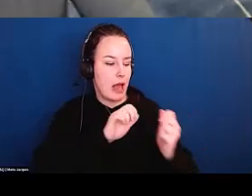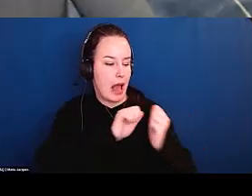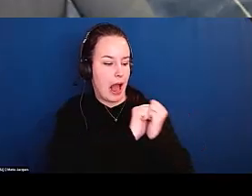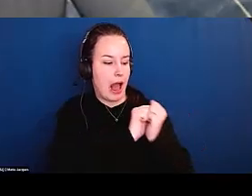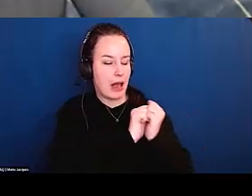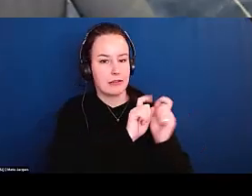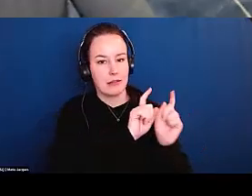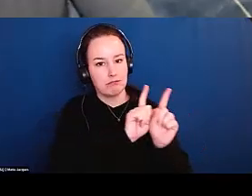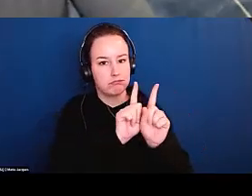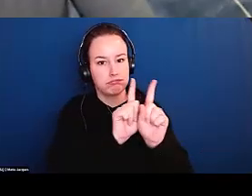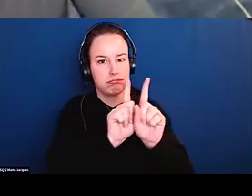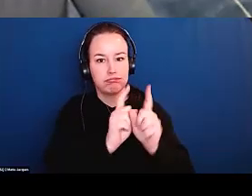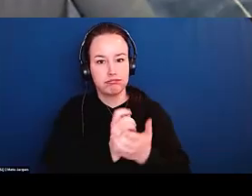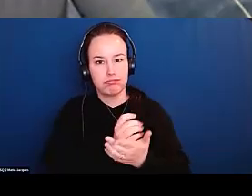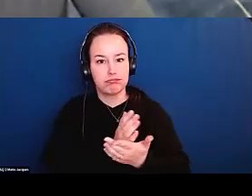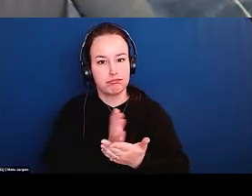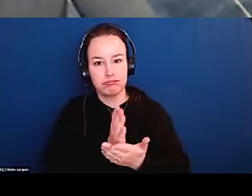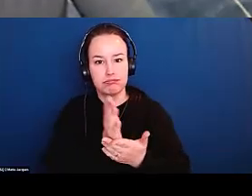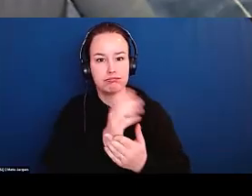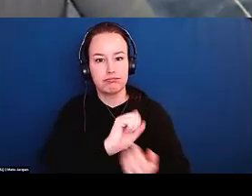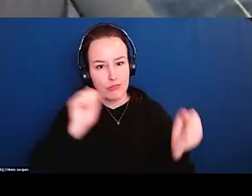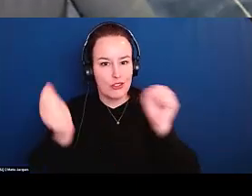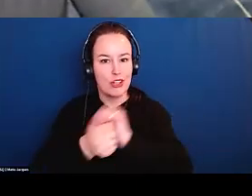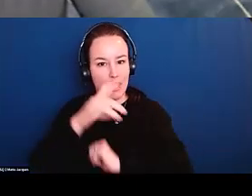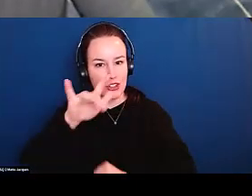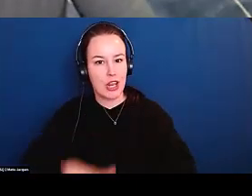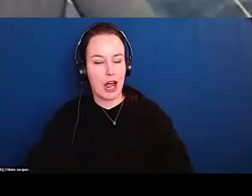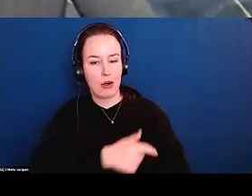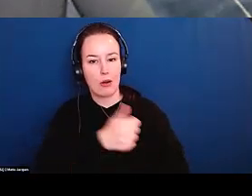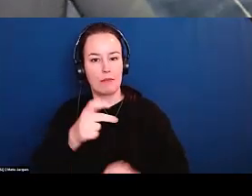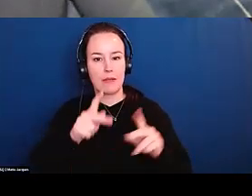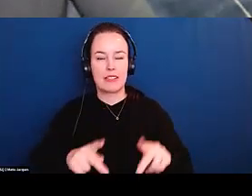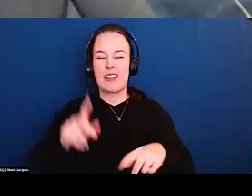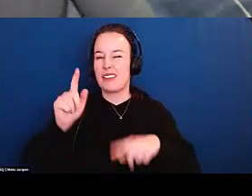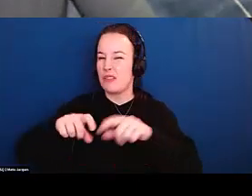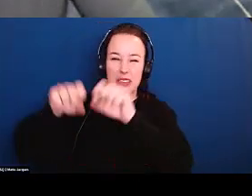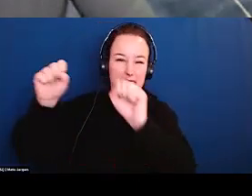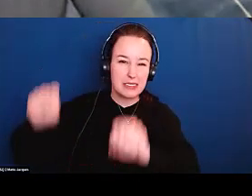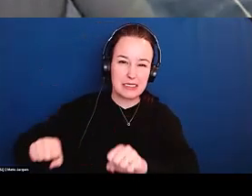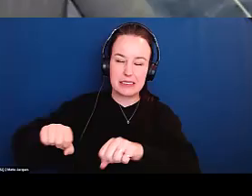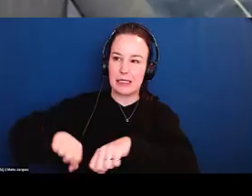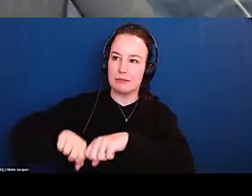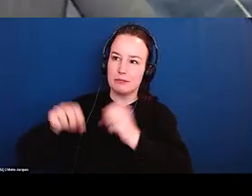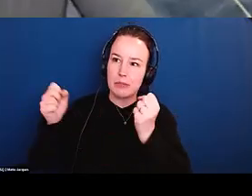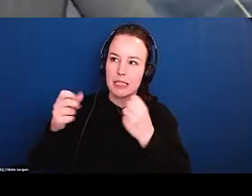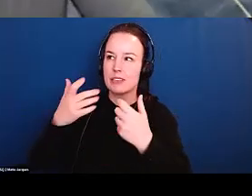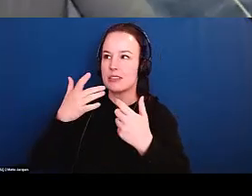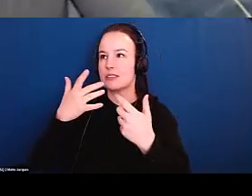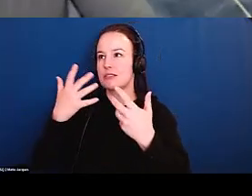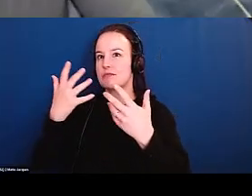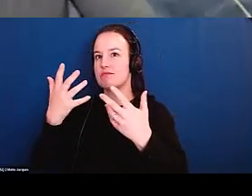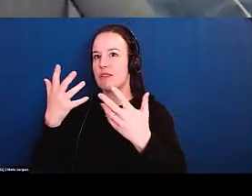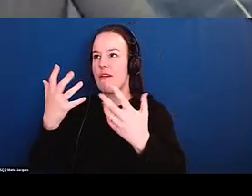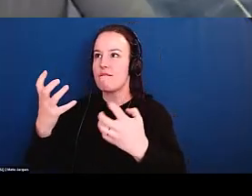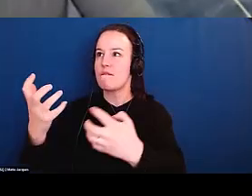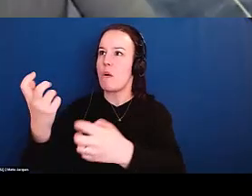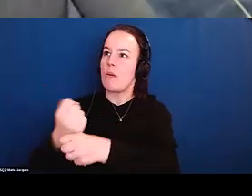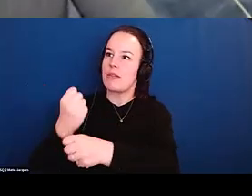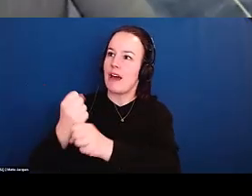que nous faisons ensemble, même au sein de ce système. Bien évidemment, le système ne fonctionne pas forcément de la bonne manière ou de la manière qu'on voudrait,